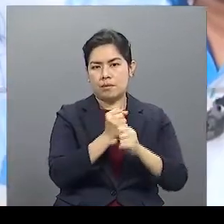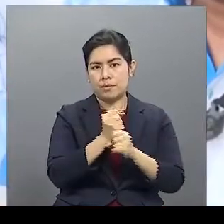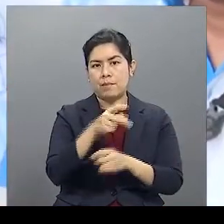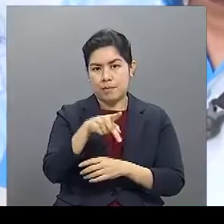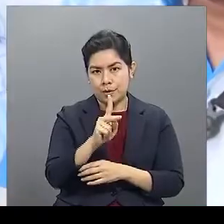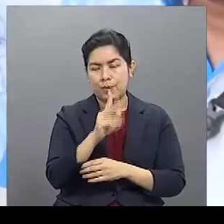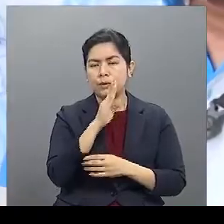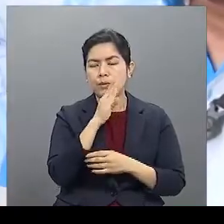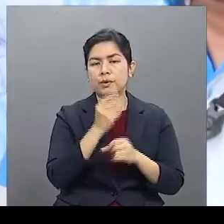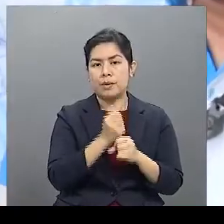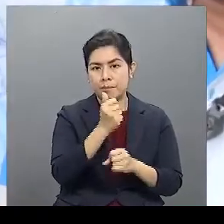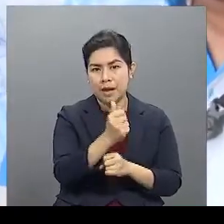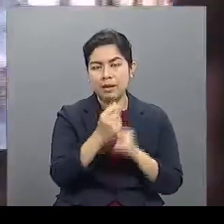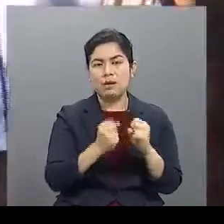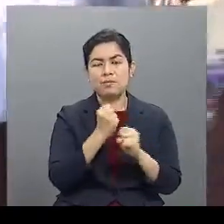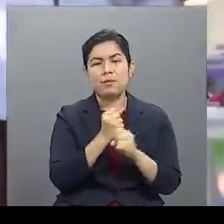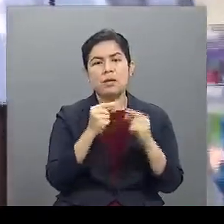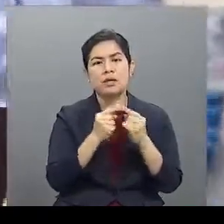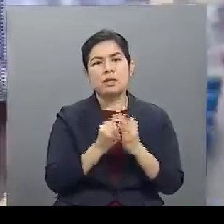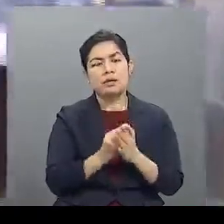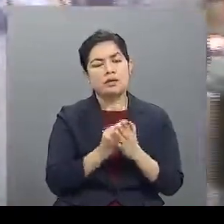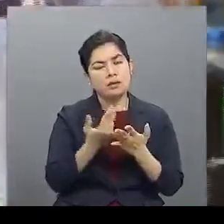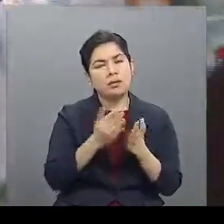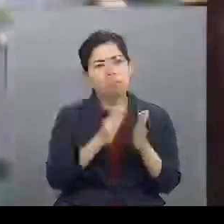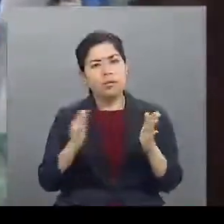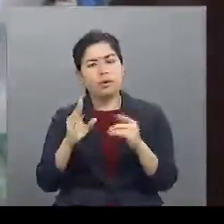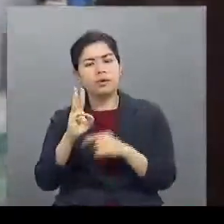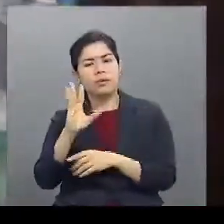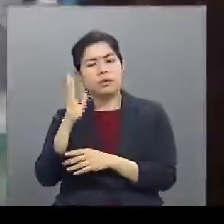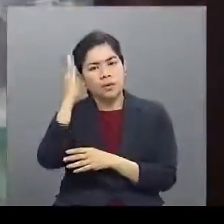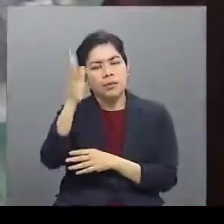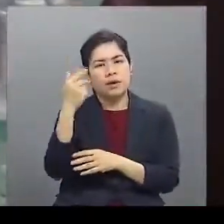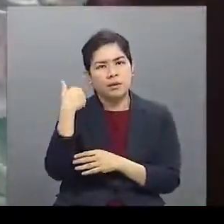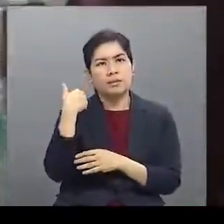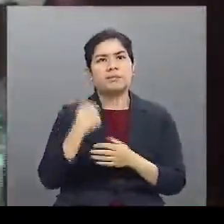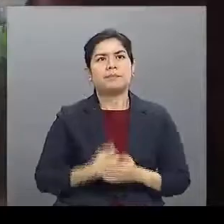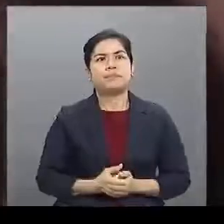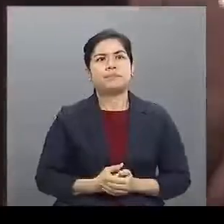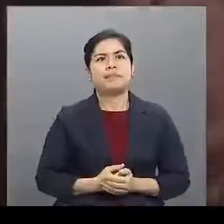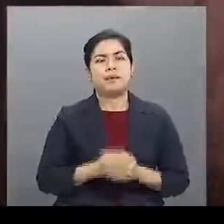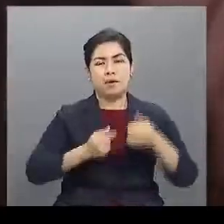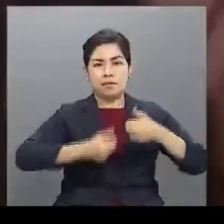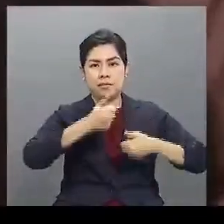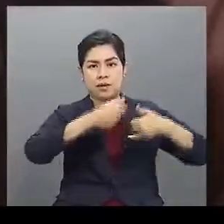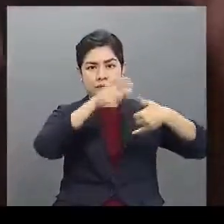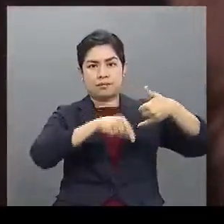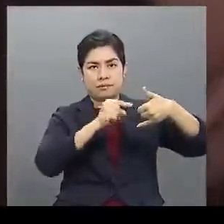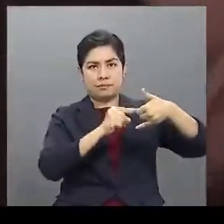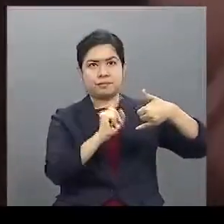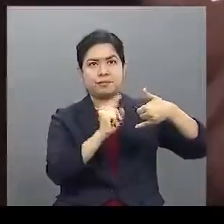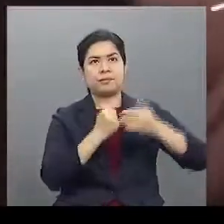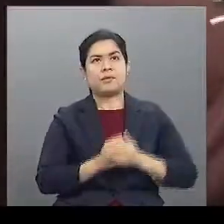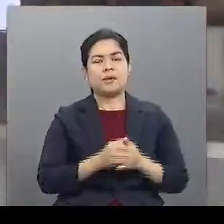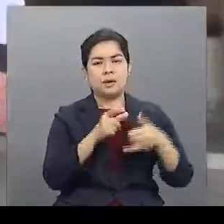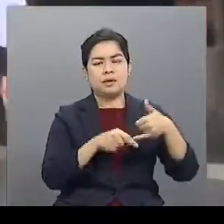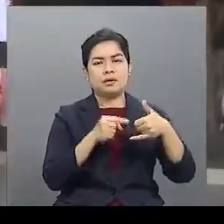จะมีเมืองใหม่ในใจกลางเมืองนะคะ ส่วนคู่แข่งคนสำคัญอย่างนางสาลิหะมะยูโซจากทีมรวมพลังพัฒน